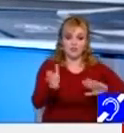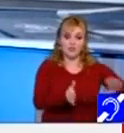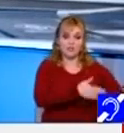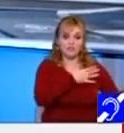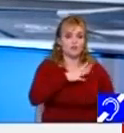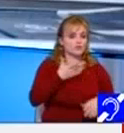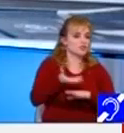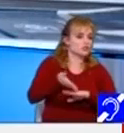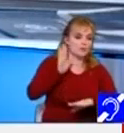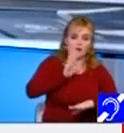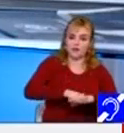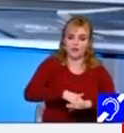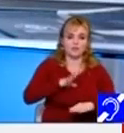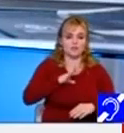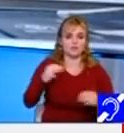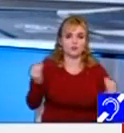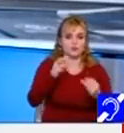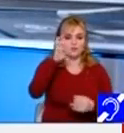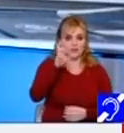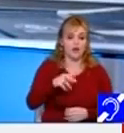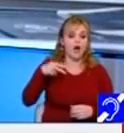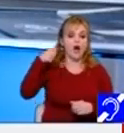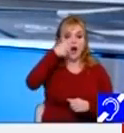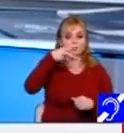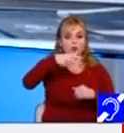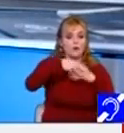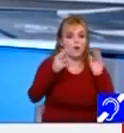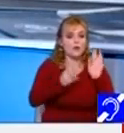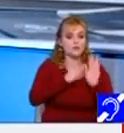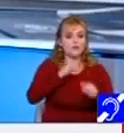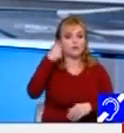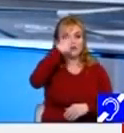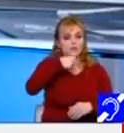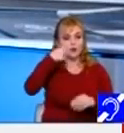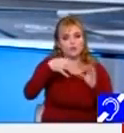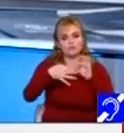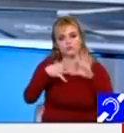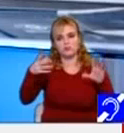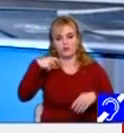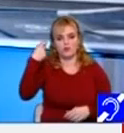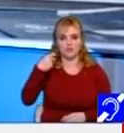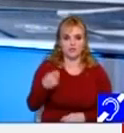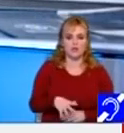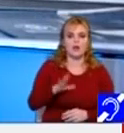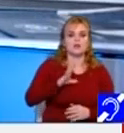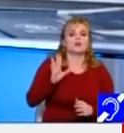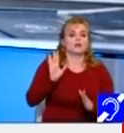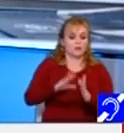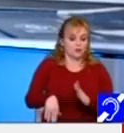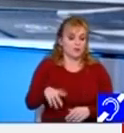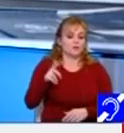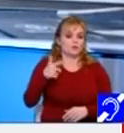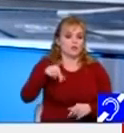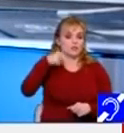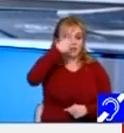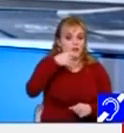unul dintre cei mai grei din istoria țării. Anul 2018 va fi un an al confruntărilor politice și mai aprige, întrucât